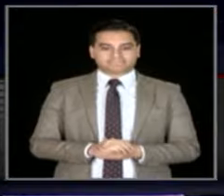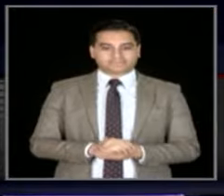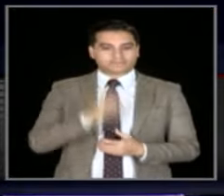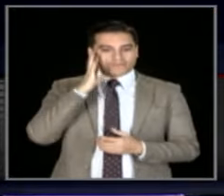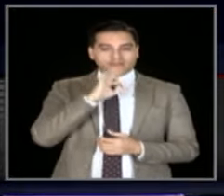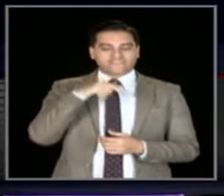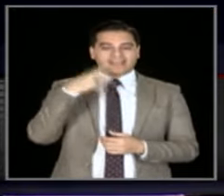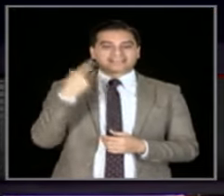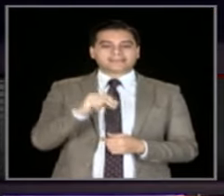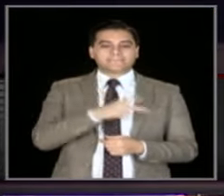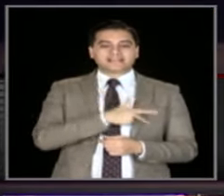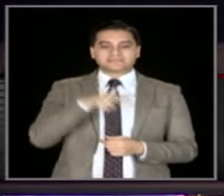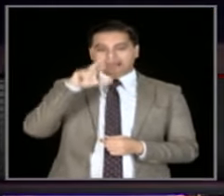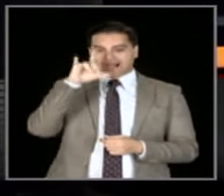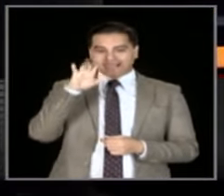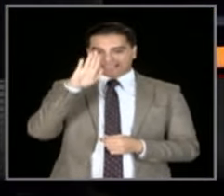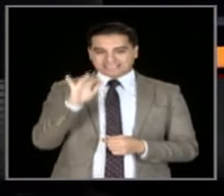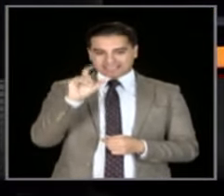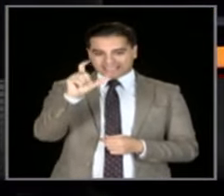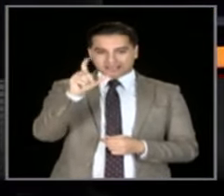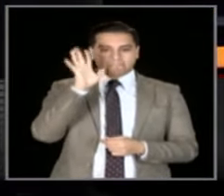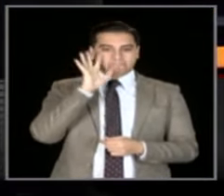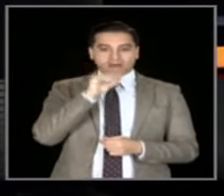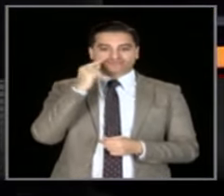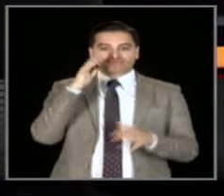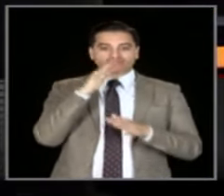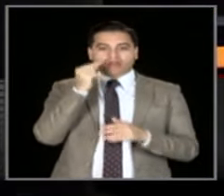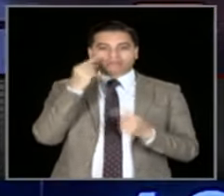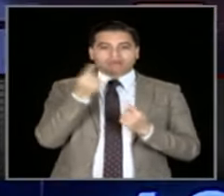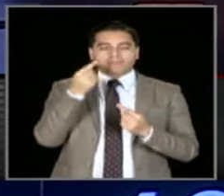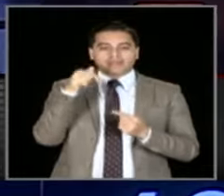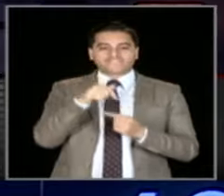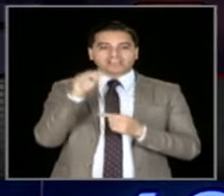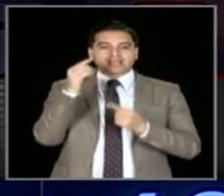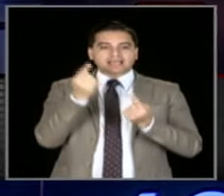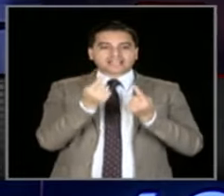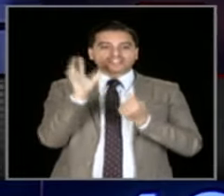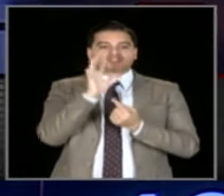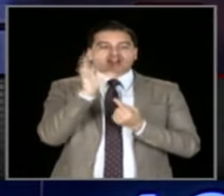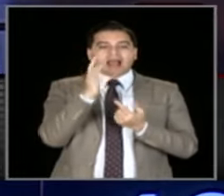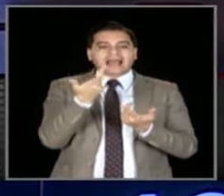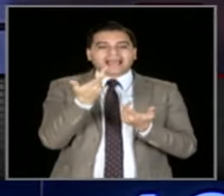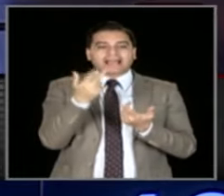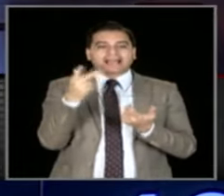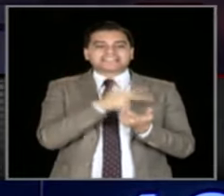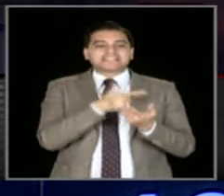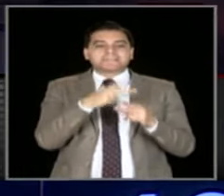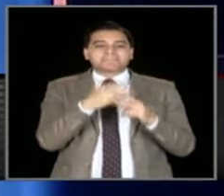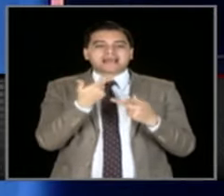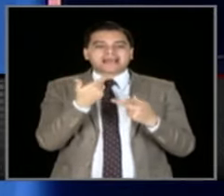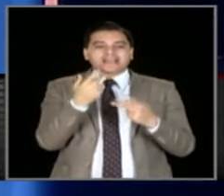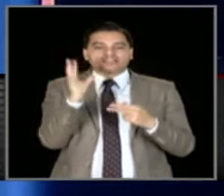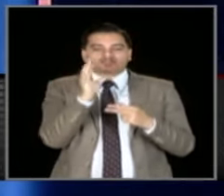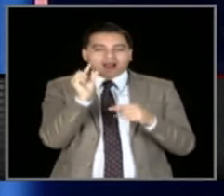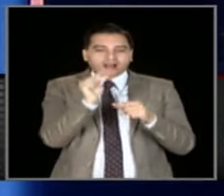يتم استخراج سم الريسين بشكل طبيعي من بذور أحد النباتات، فما